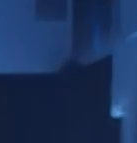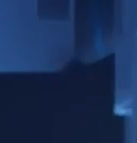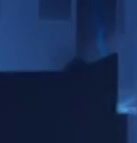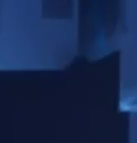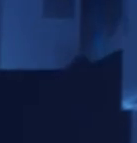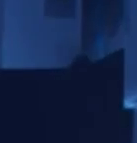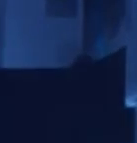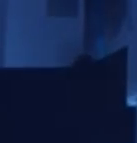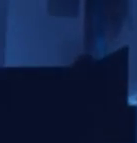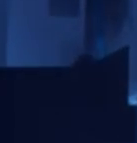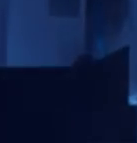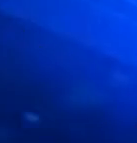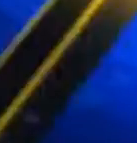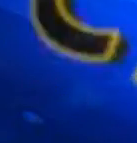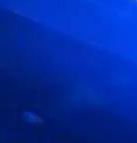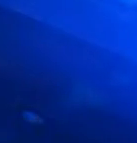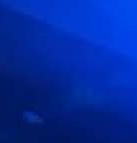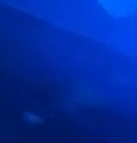ЖИТСУ.